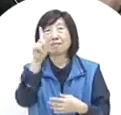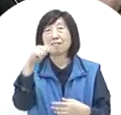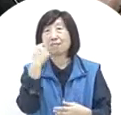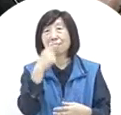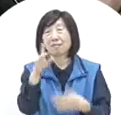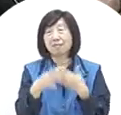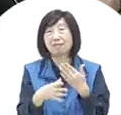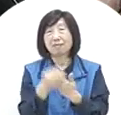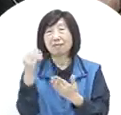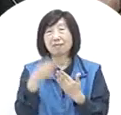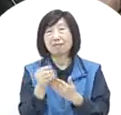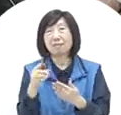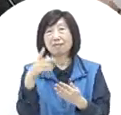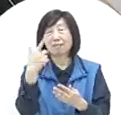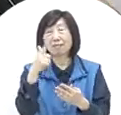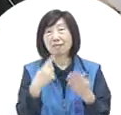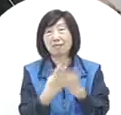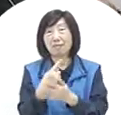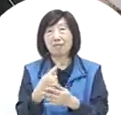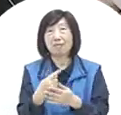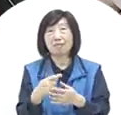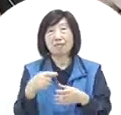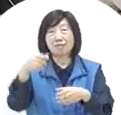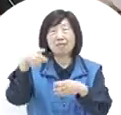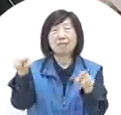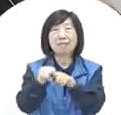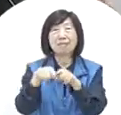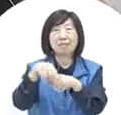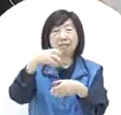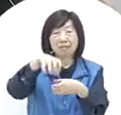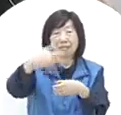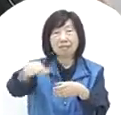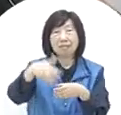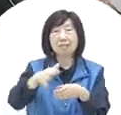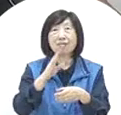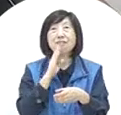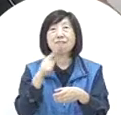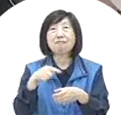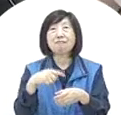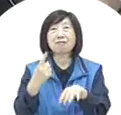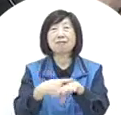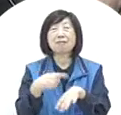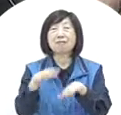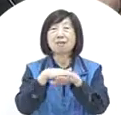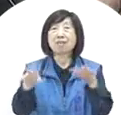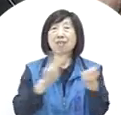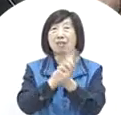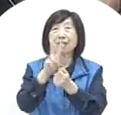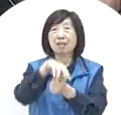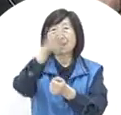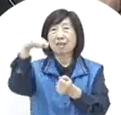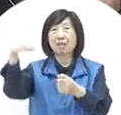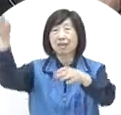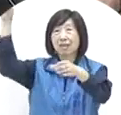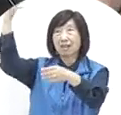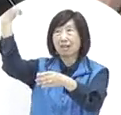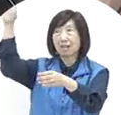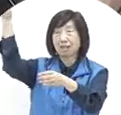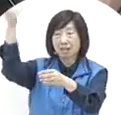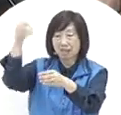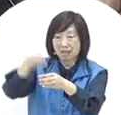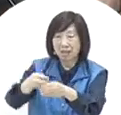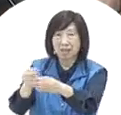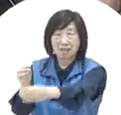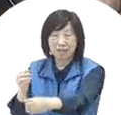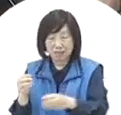茶齁不只是这个矿泉水而已哦，这个水是我特别从我们的平林山区接回来的山泉